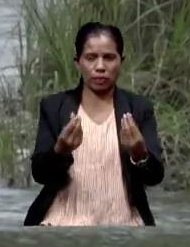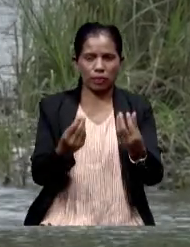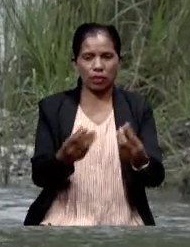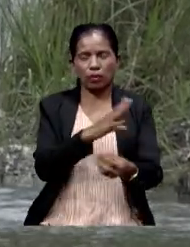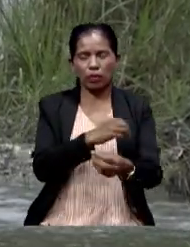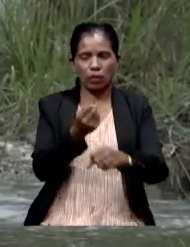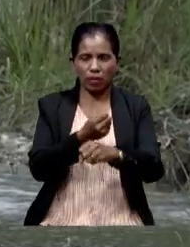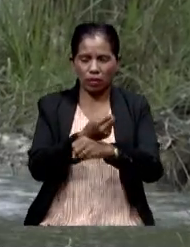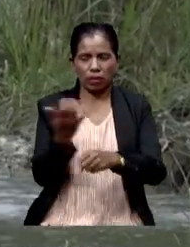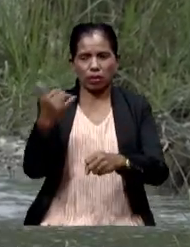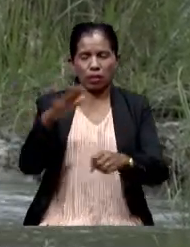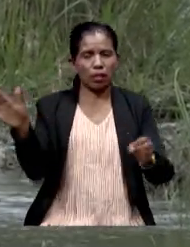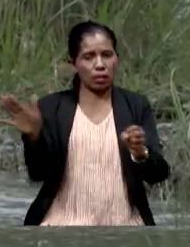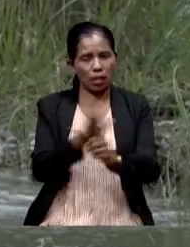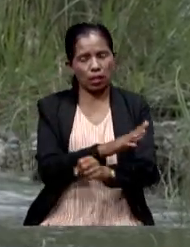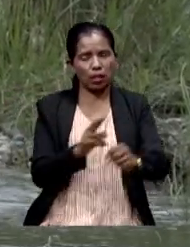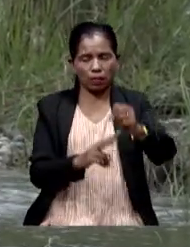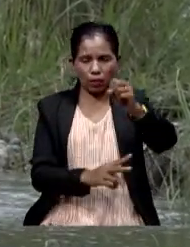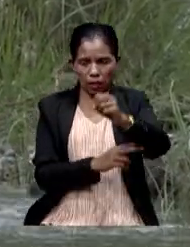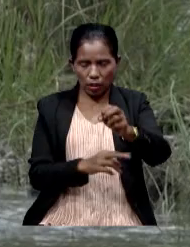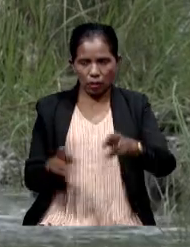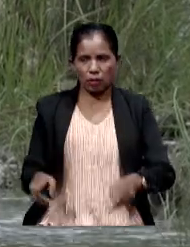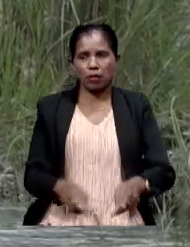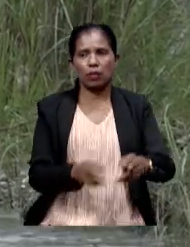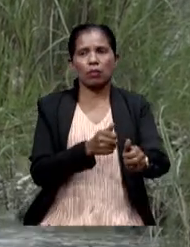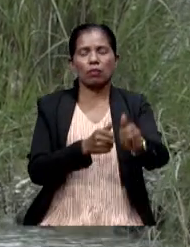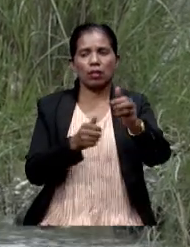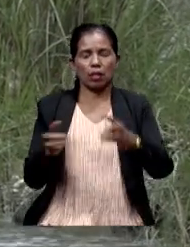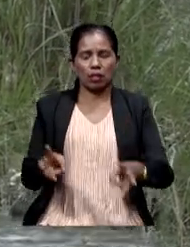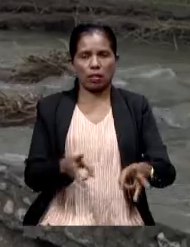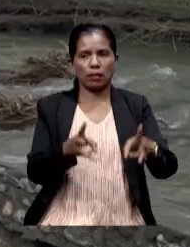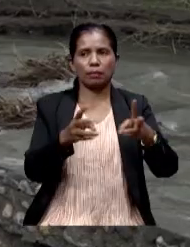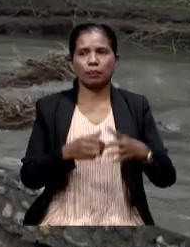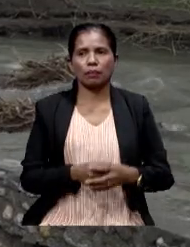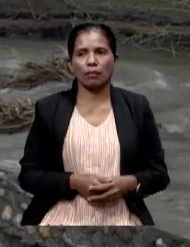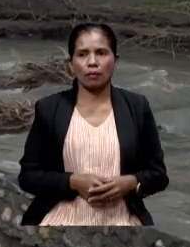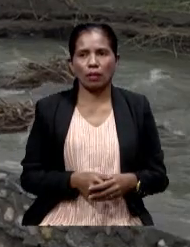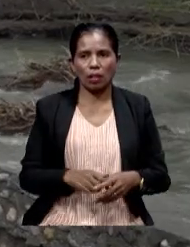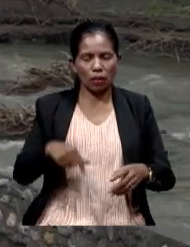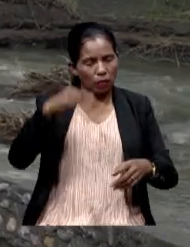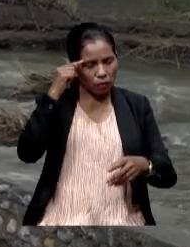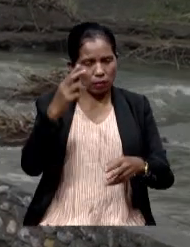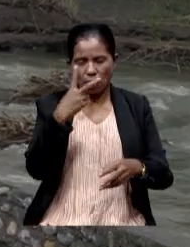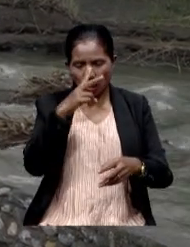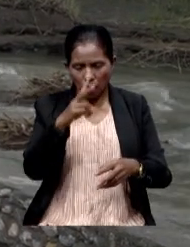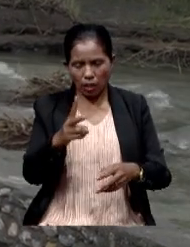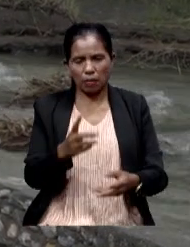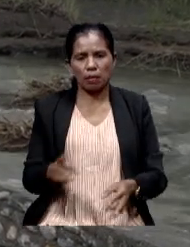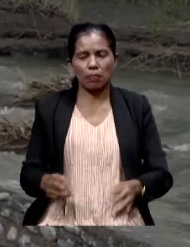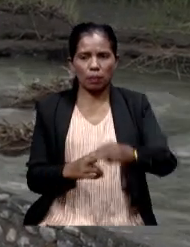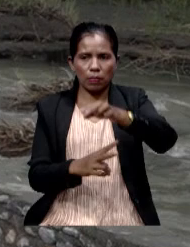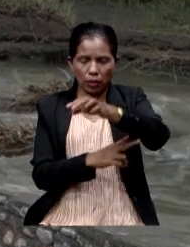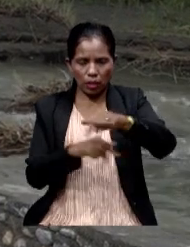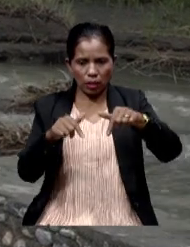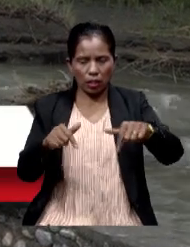nebe, taka tia ponte né, nune mota halai tir fali nyadalan. Governo sira tama-tama amnya dalang irene amnya ponti irene tamba